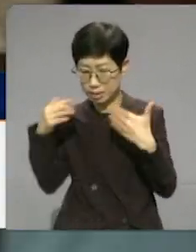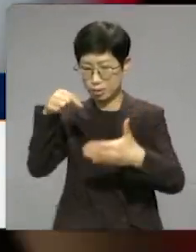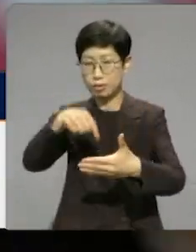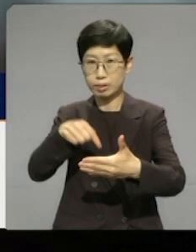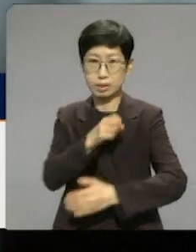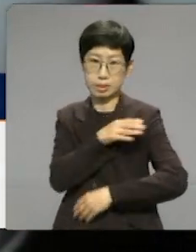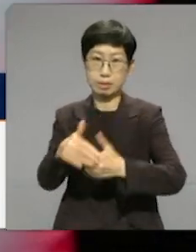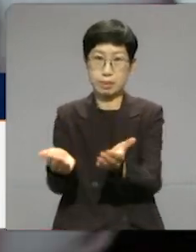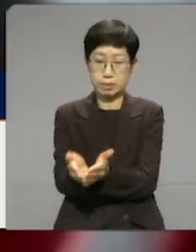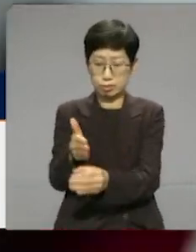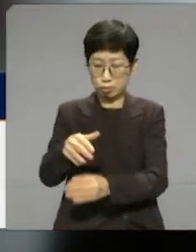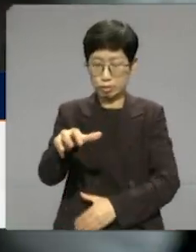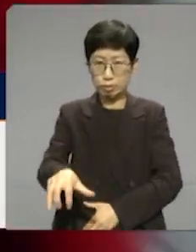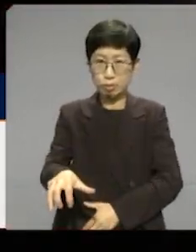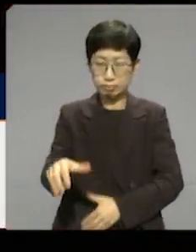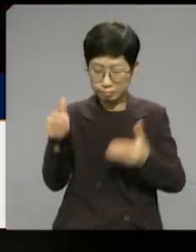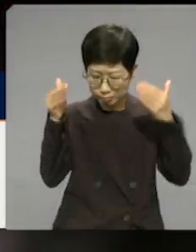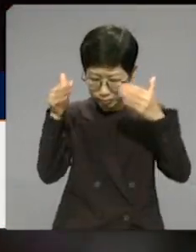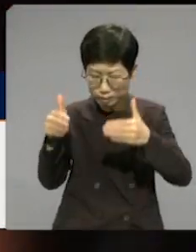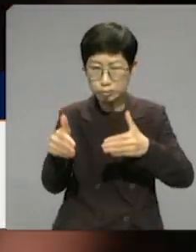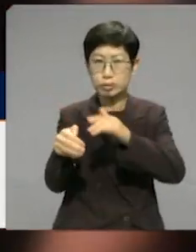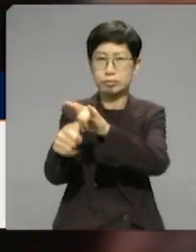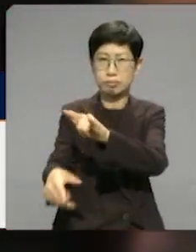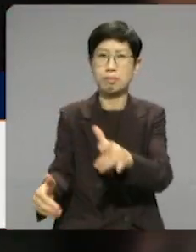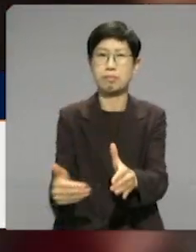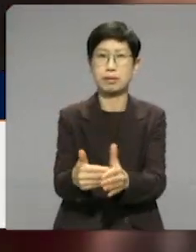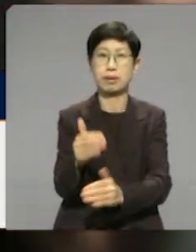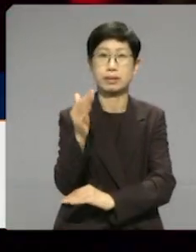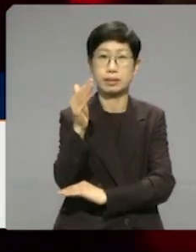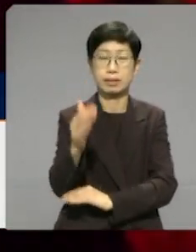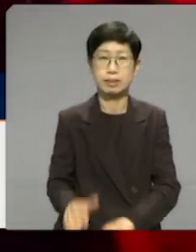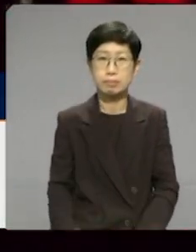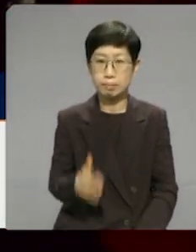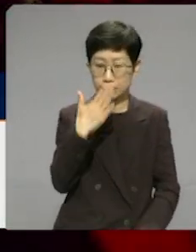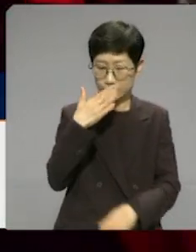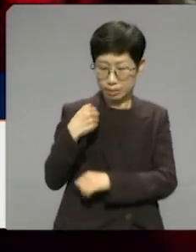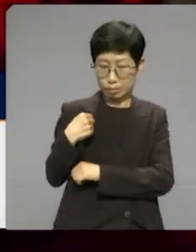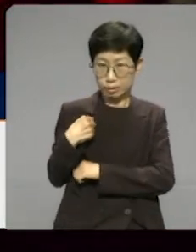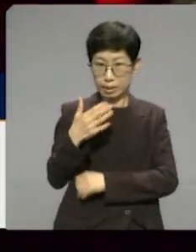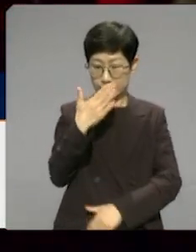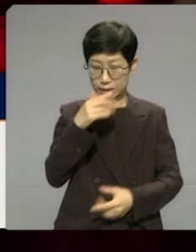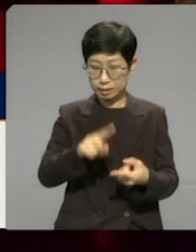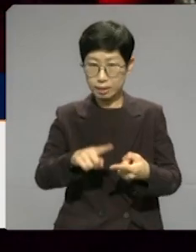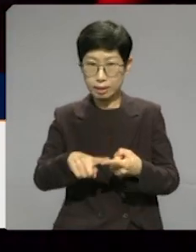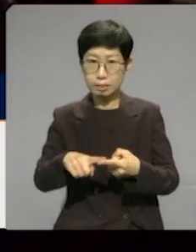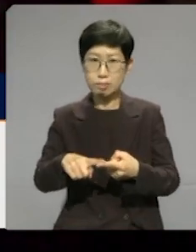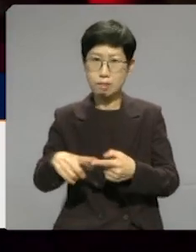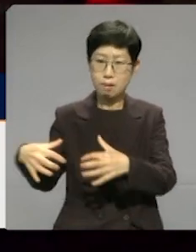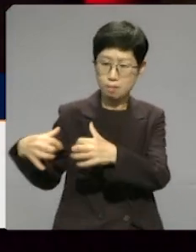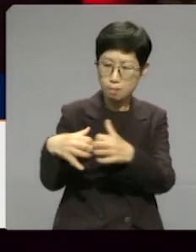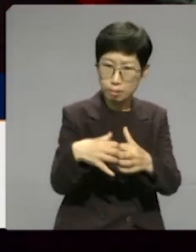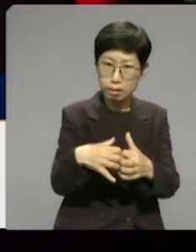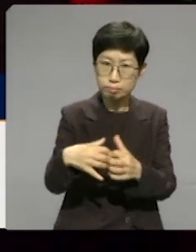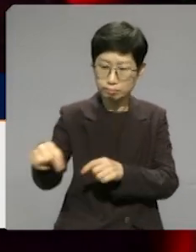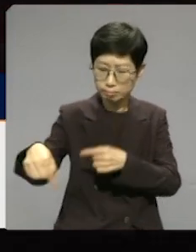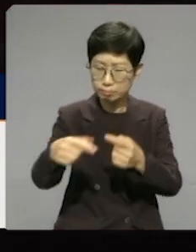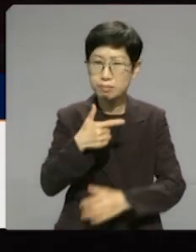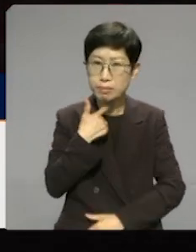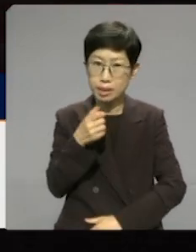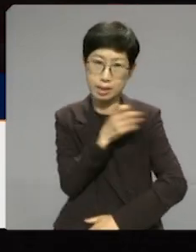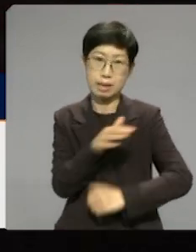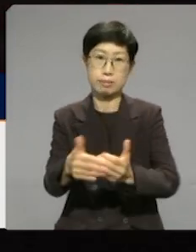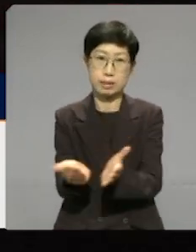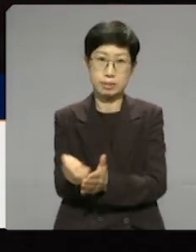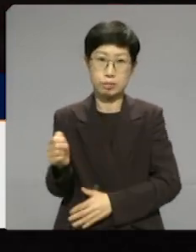근거지를 정밀 타격한 거라고 주장했습니다 이스라엘군은 이스라엘에 대한 살인적인 공격에 가담한 하마스와 이슬람